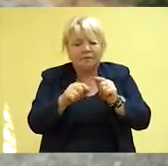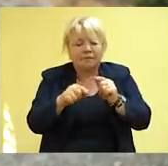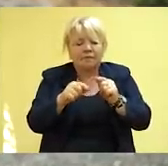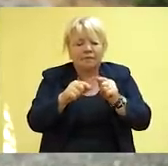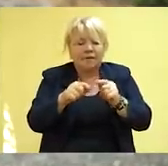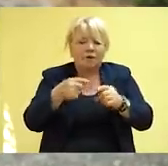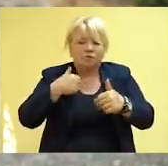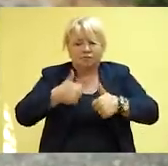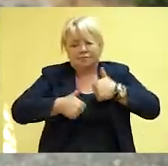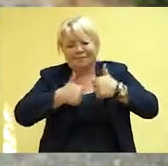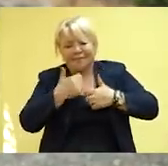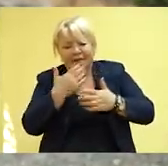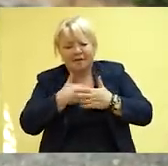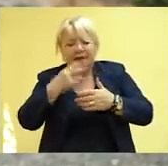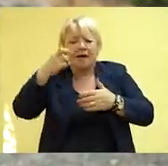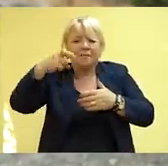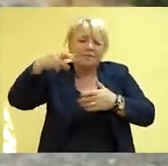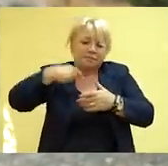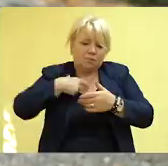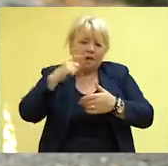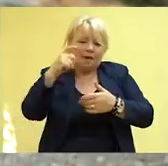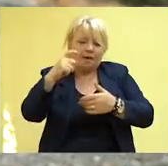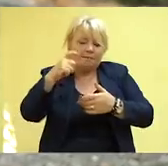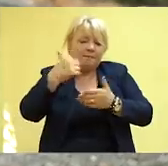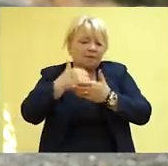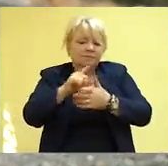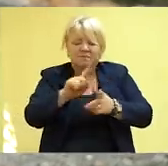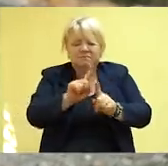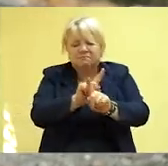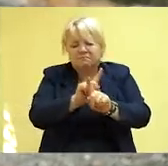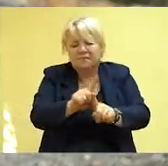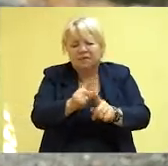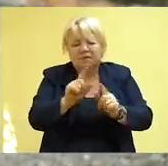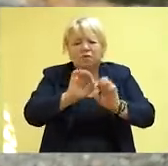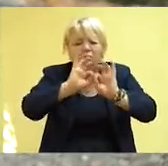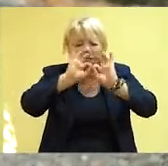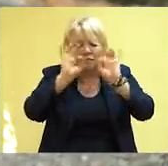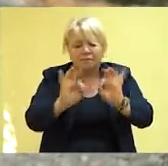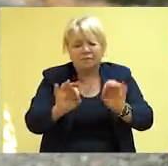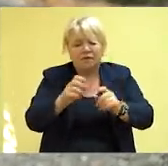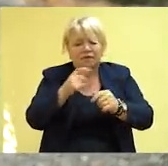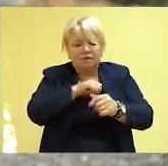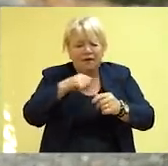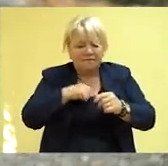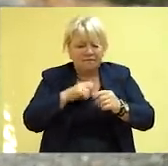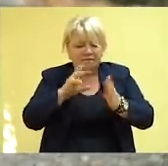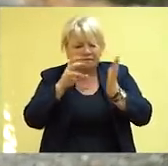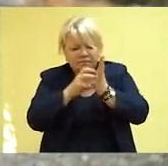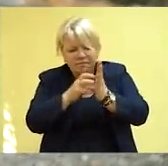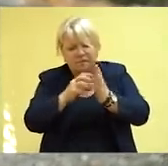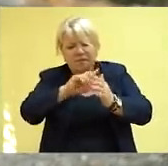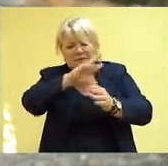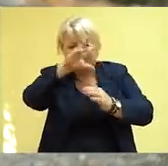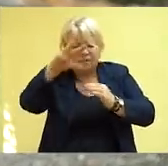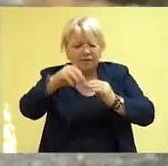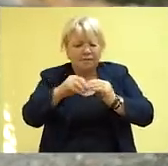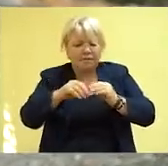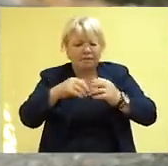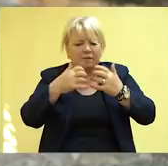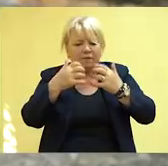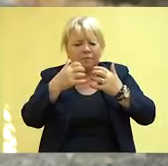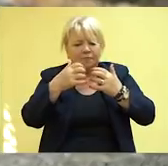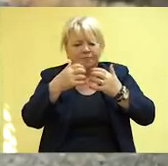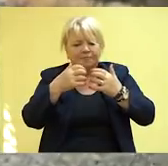AMG-ით დავდივარ და M-ით დავდივარ. ეს ესეთი არ არის. ეს არის ყველაფერი ქარხნული, ორიგინალი, თავის ნაკებით. აბვესი